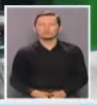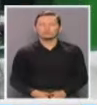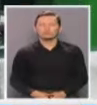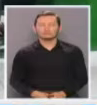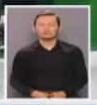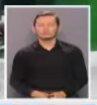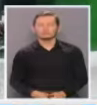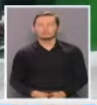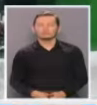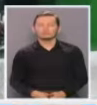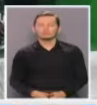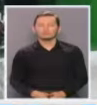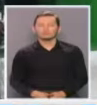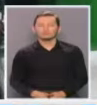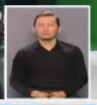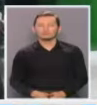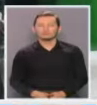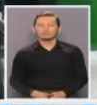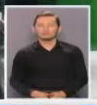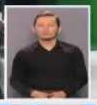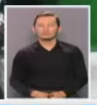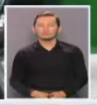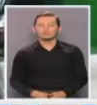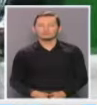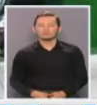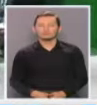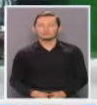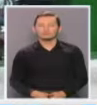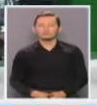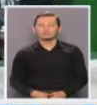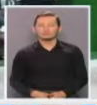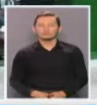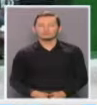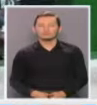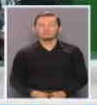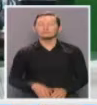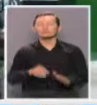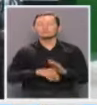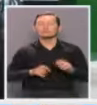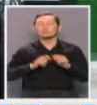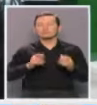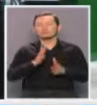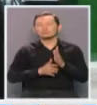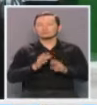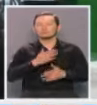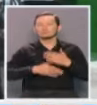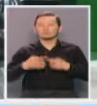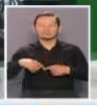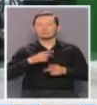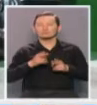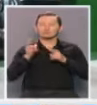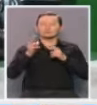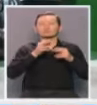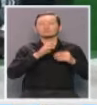ауданымызда аквапарк, ойын-сауық кешені ашылып жатыр, біздер қуаныштымыз өте. Сегодня открылся аквапарк. Мы ездили отдыхать в